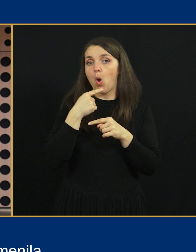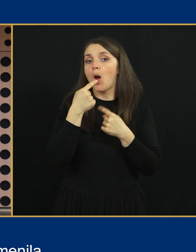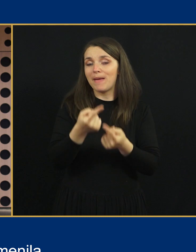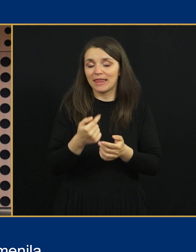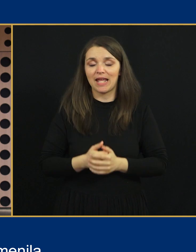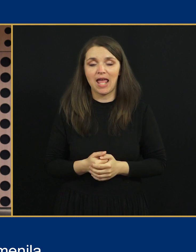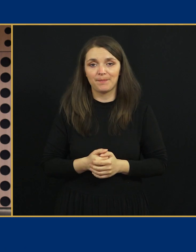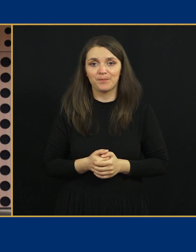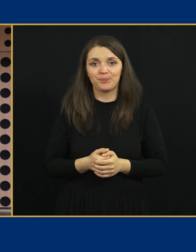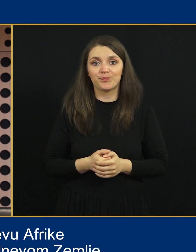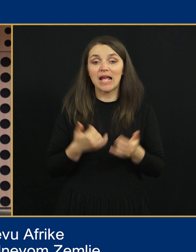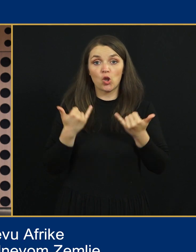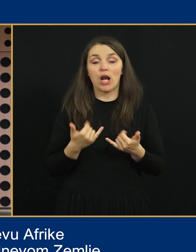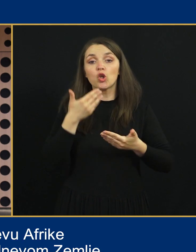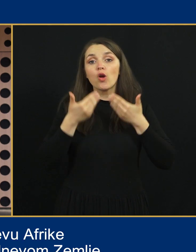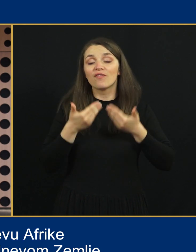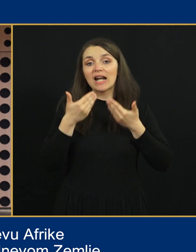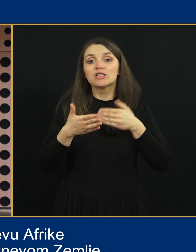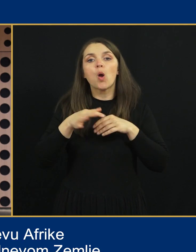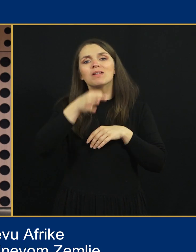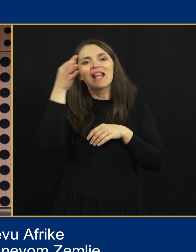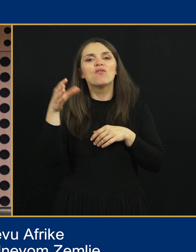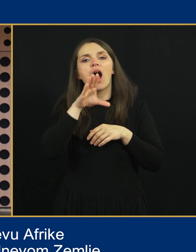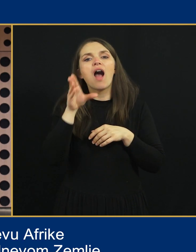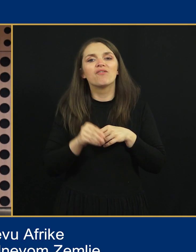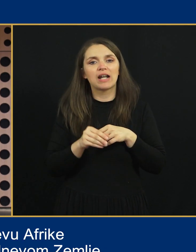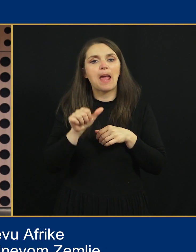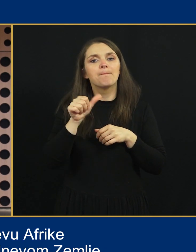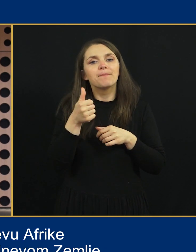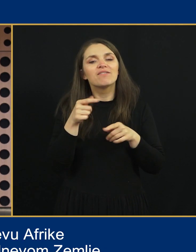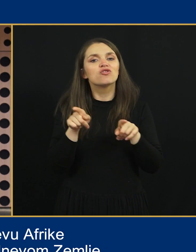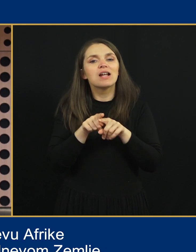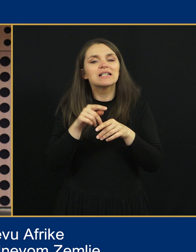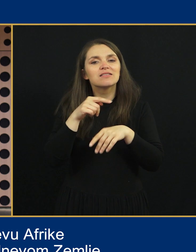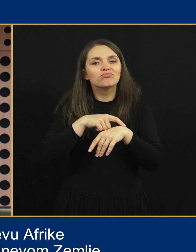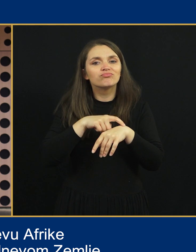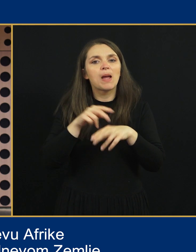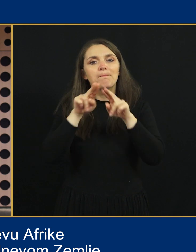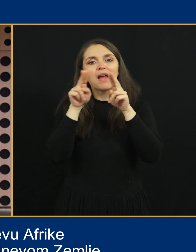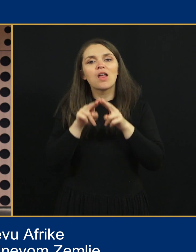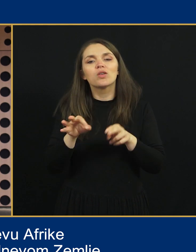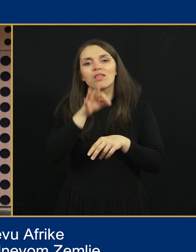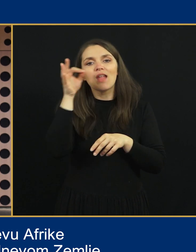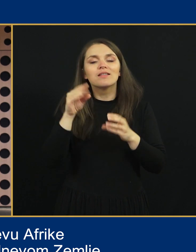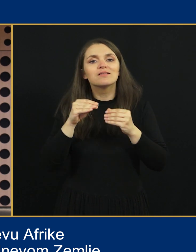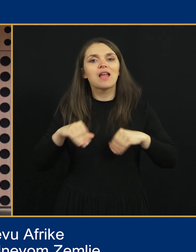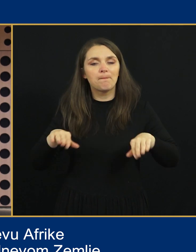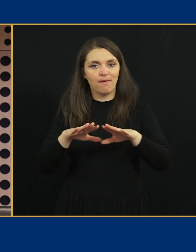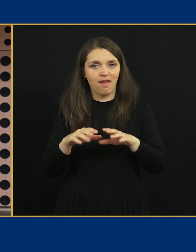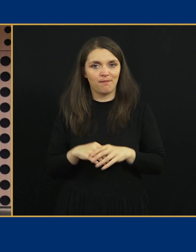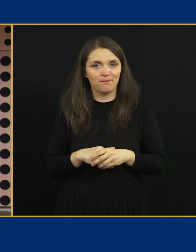omenila. Tokrat konferenca ob Dnevu Afrike prvič sovpada z Mednarodnim dnevom